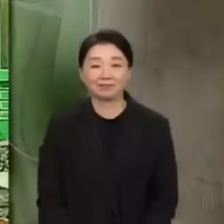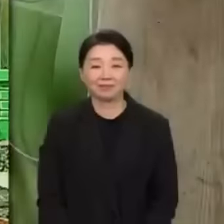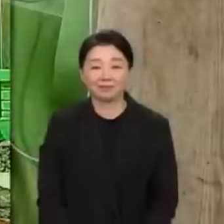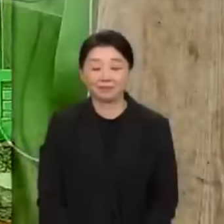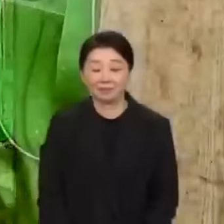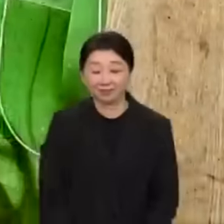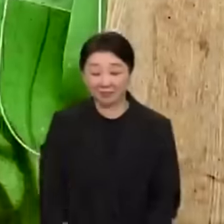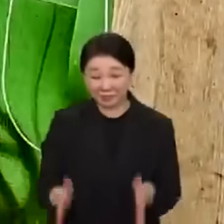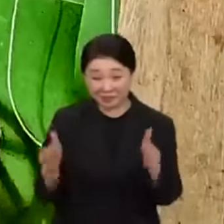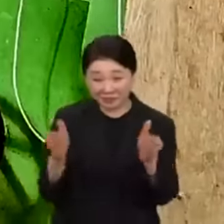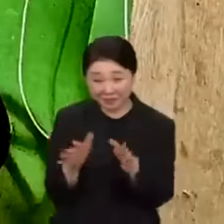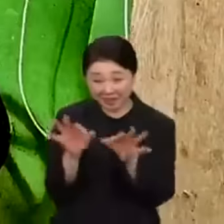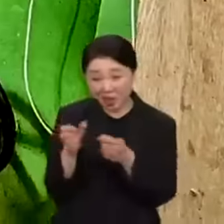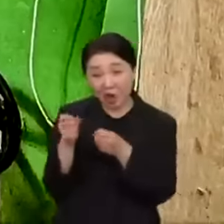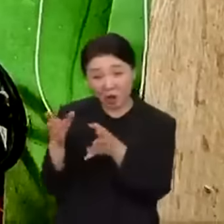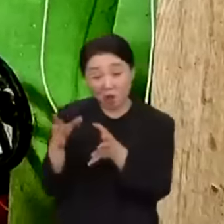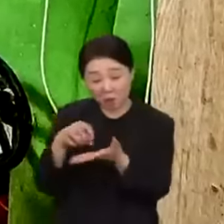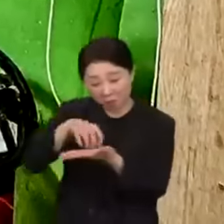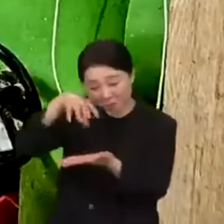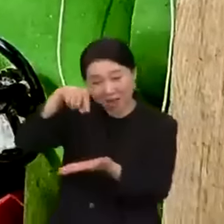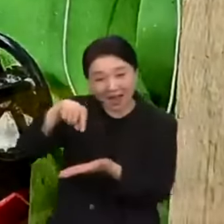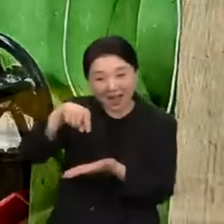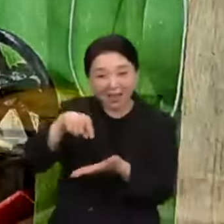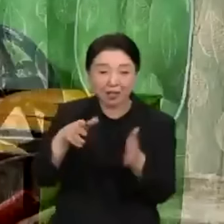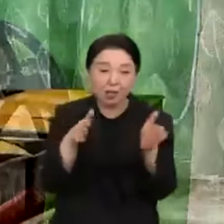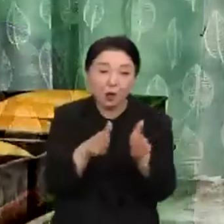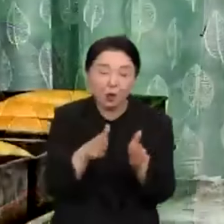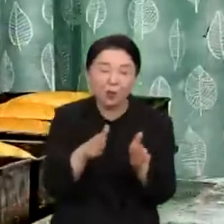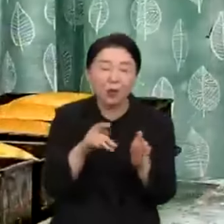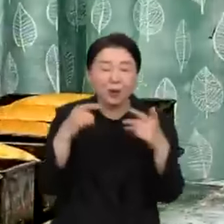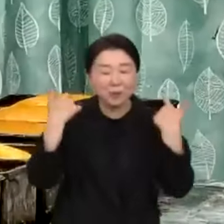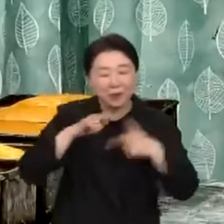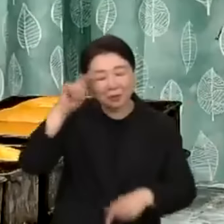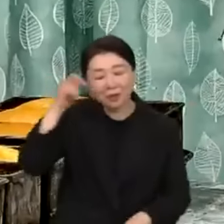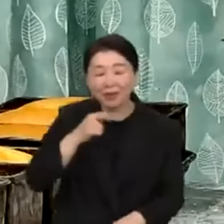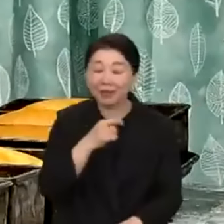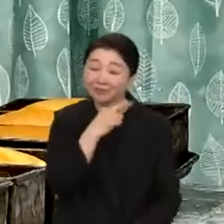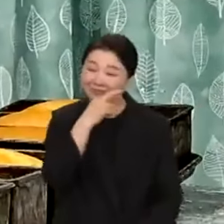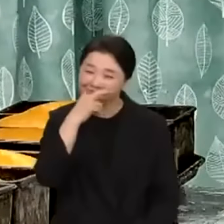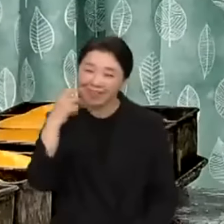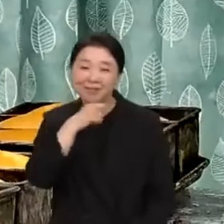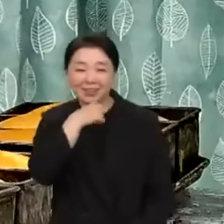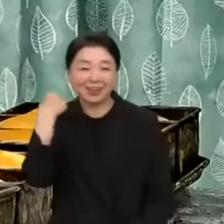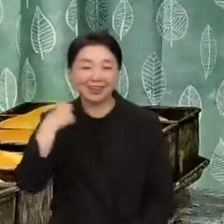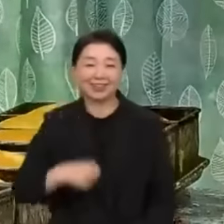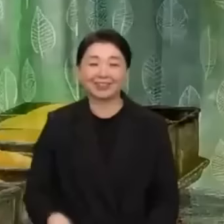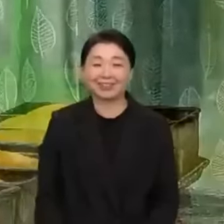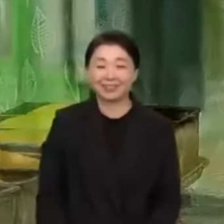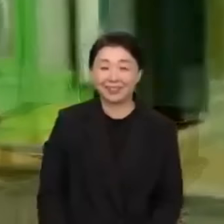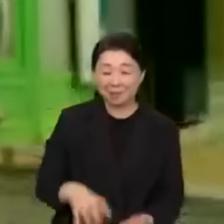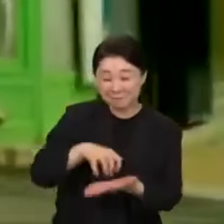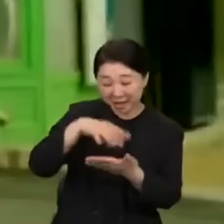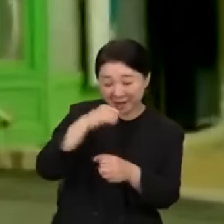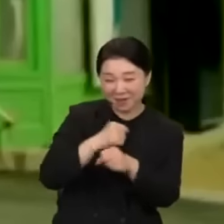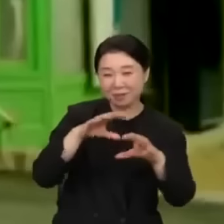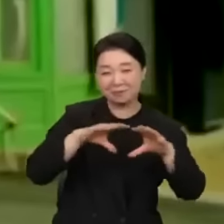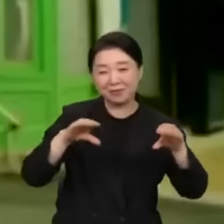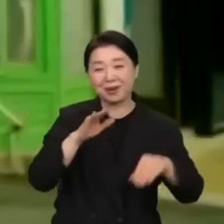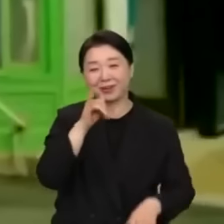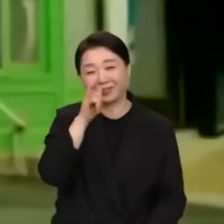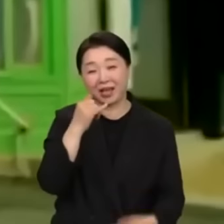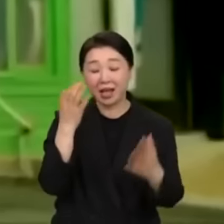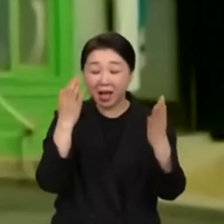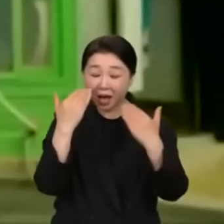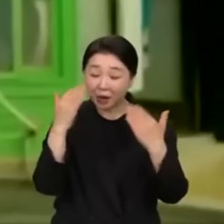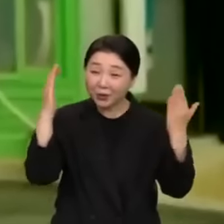10평짜리 작은 제과점 덕에 이 골목엔 매일 새벽 맛있는 냄새가 가득합니다. 갓 구워 보드라운 빵, 학교